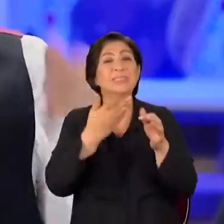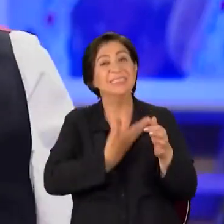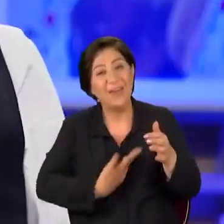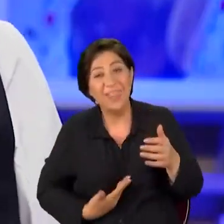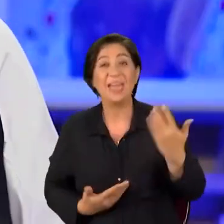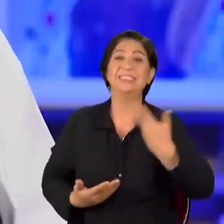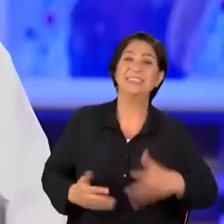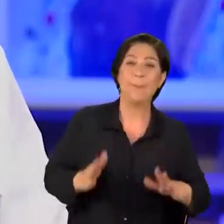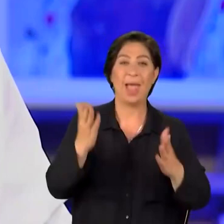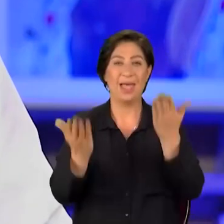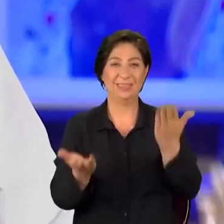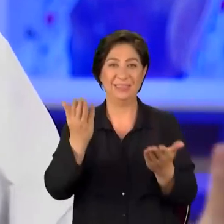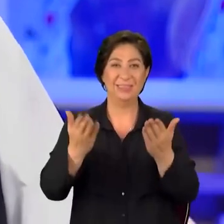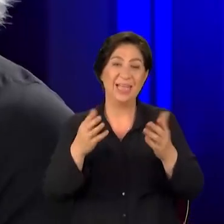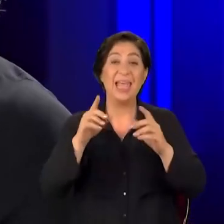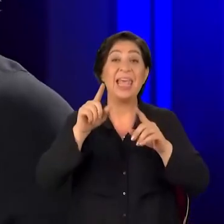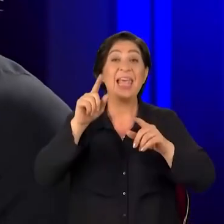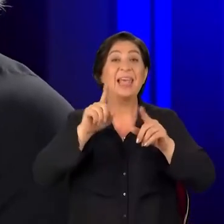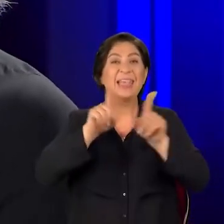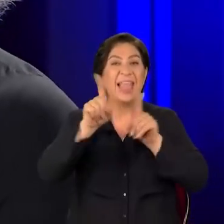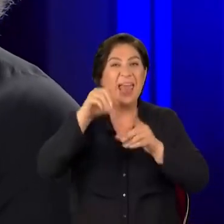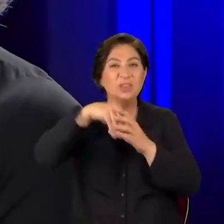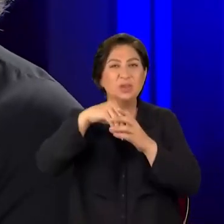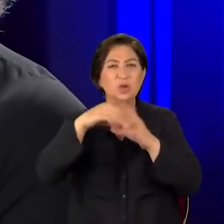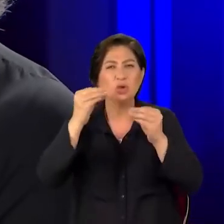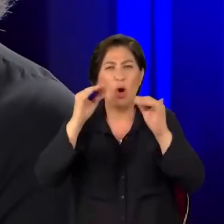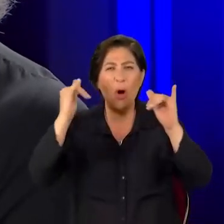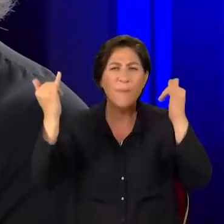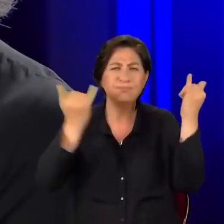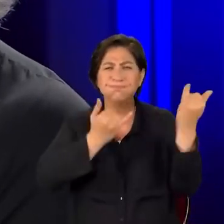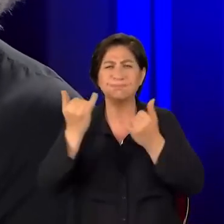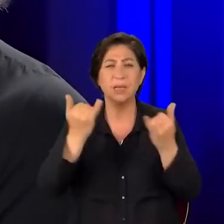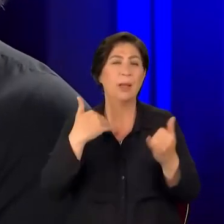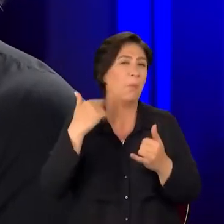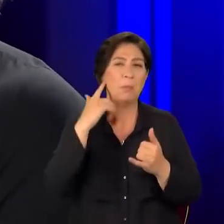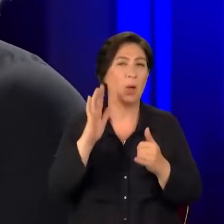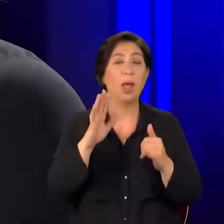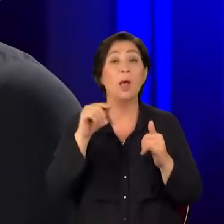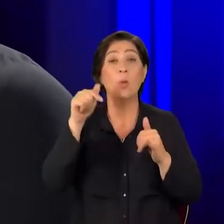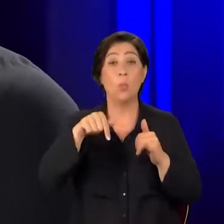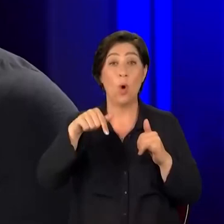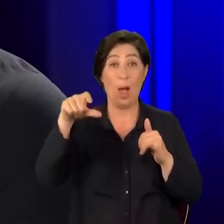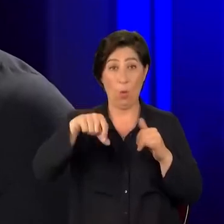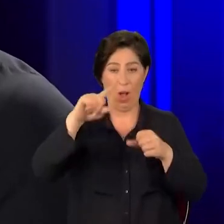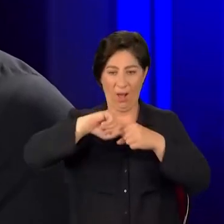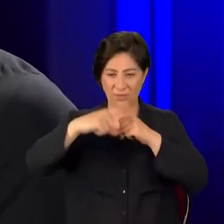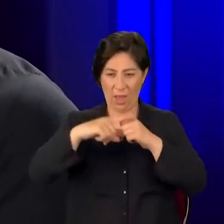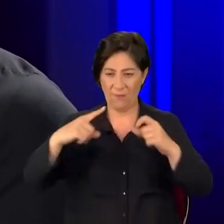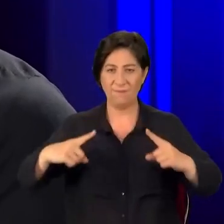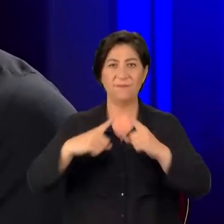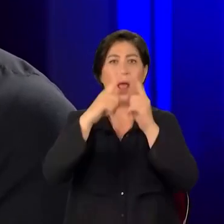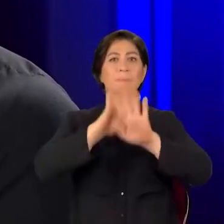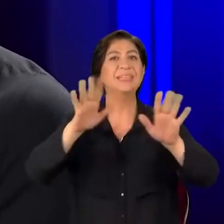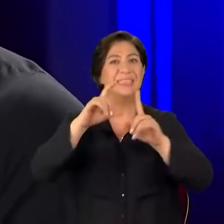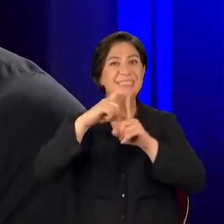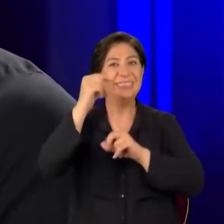Thrones sevenleri, sevmeyenler sosyal medyada acayip bilince maruz bıraktı. Ben şöyle bir şey yapmadım ama haberim bile yok Game of Thrones. Game of Thrones bu hafta